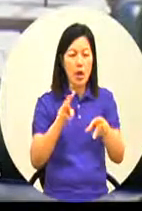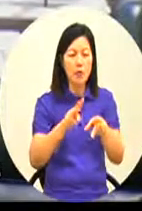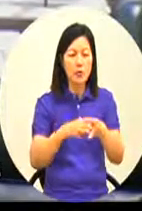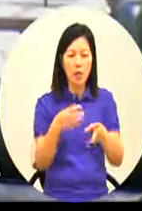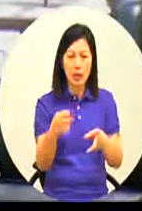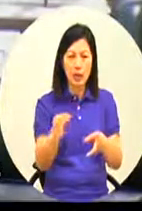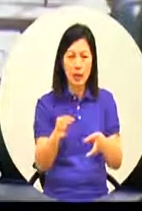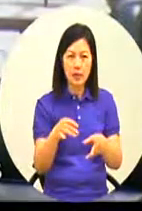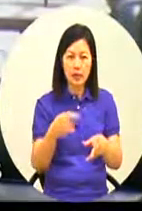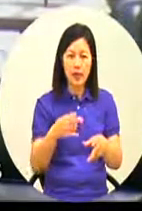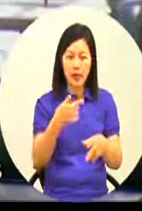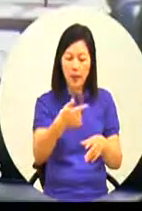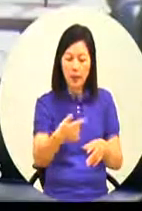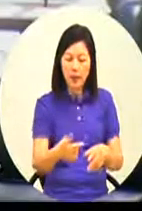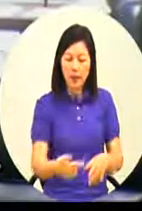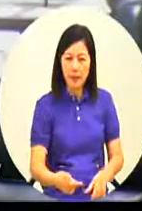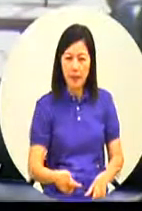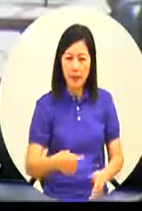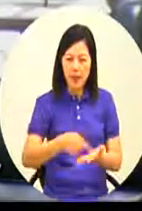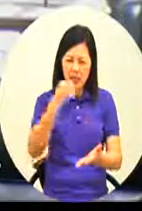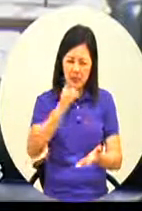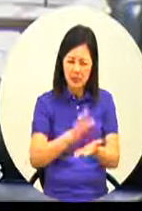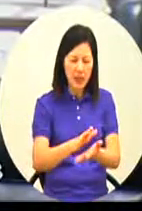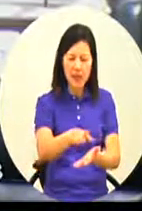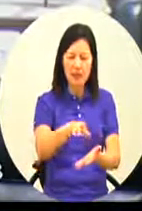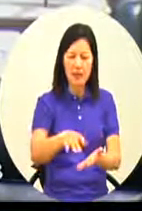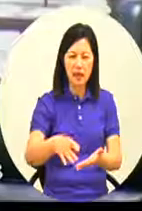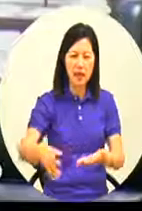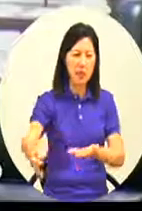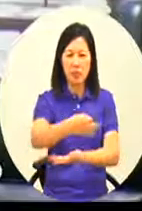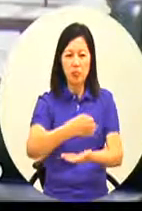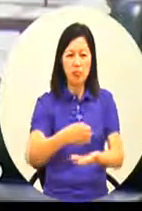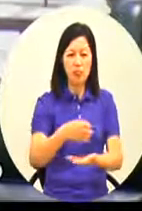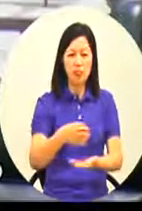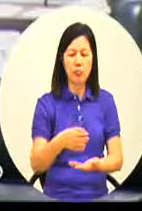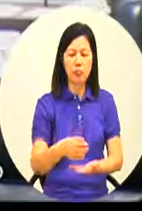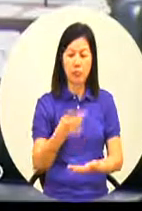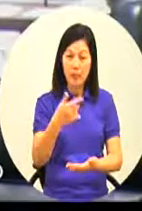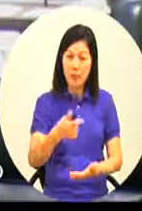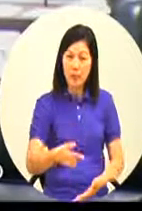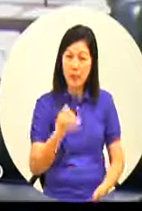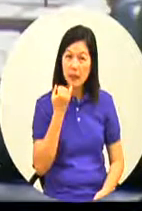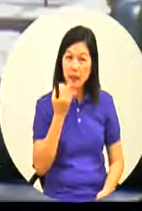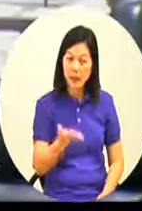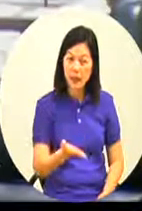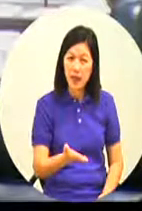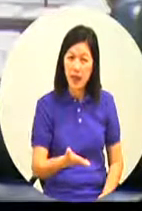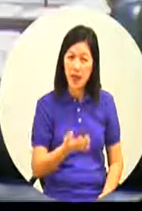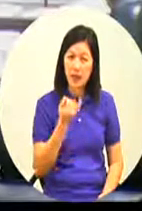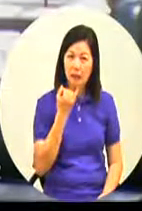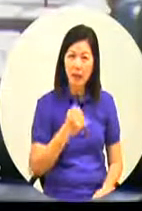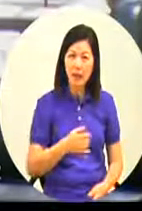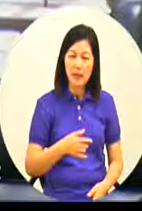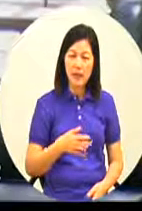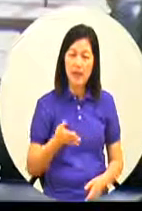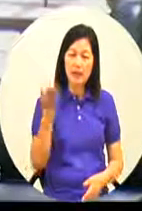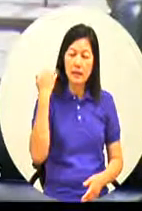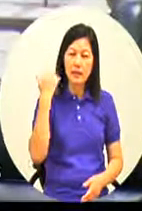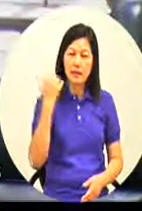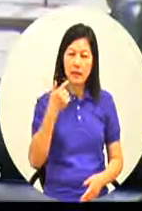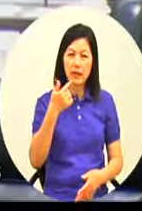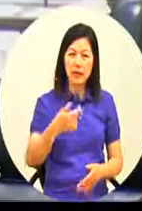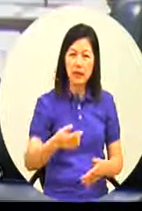是缓步的，它不是一次到位的，够可怜慢慢的来，慢慢来就好。我们上一个调整也不过